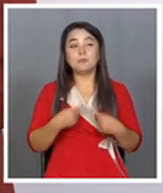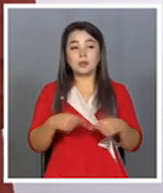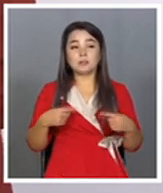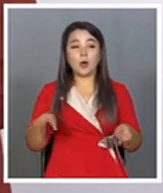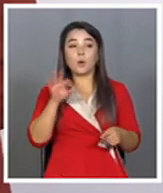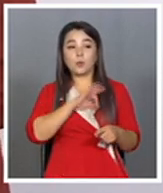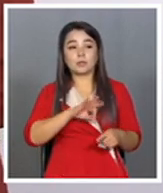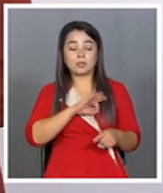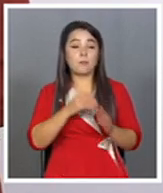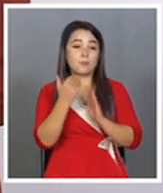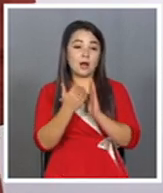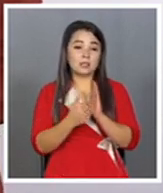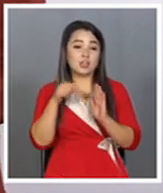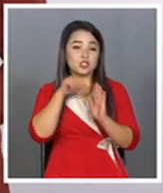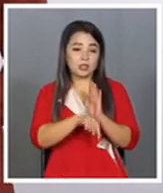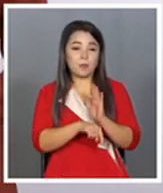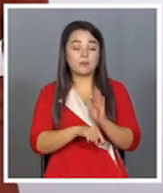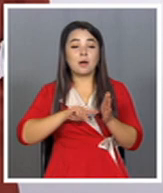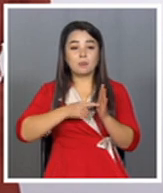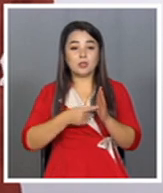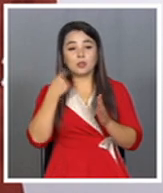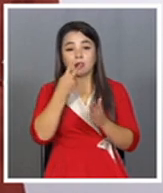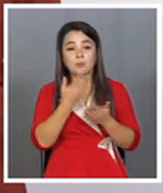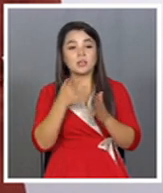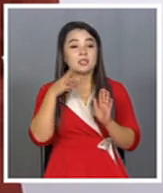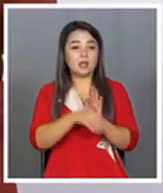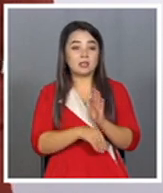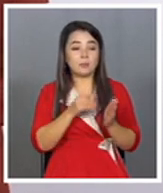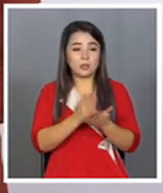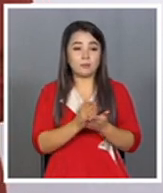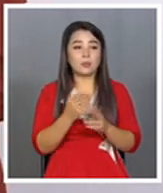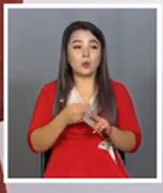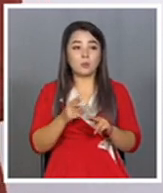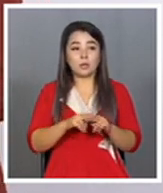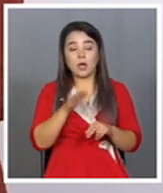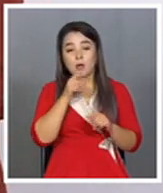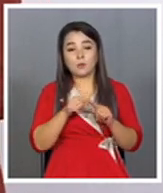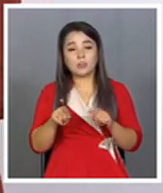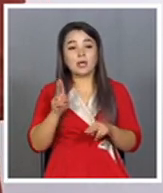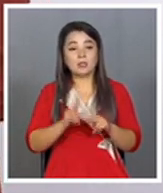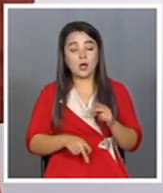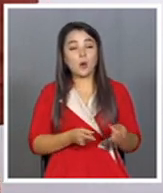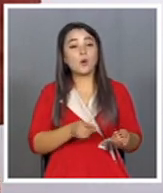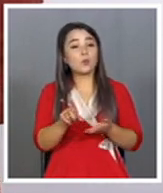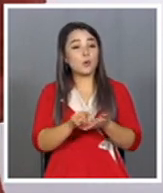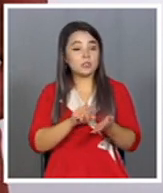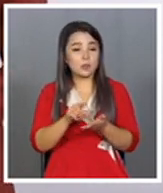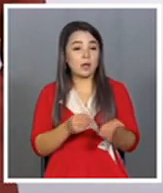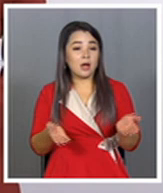қолданбалы бағдарламаның ішіне мақсатты түрде енгізіледі. Уақыт өткен соң көшірмелерін